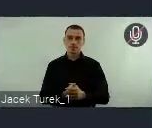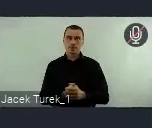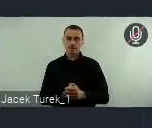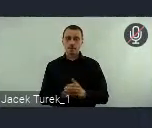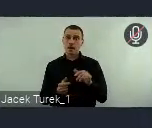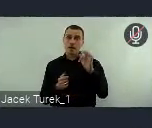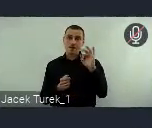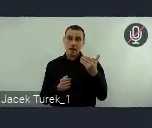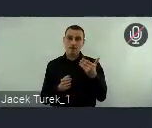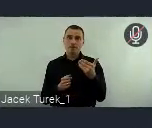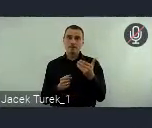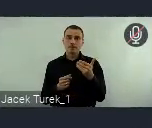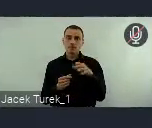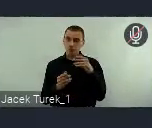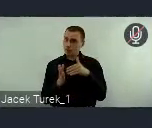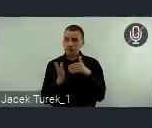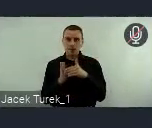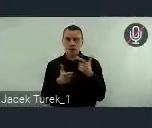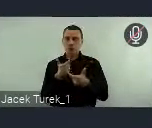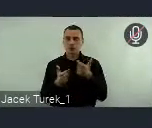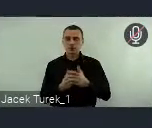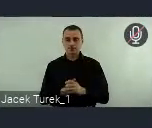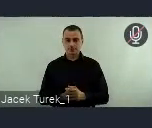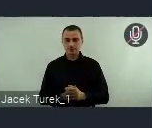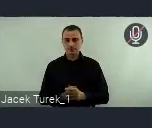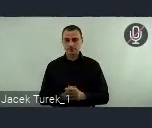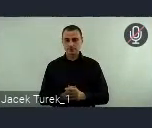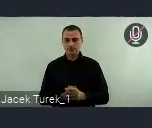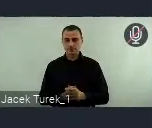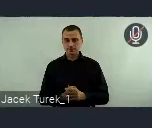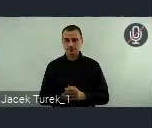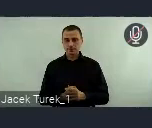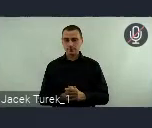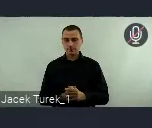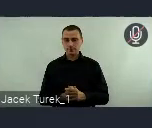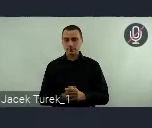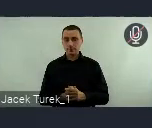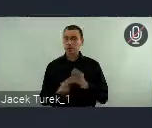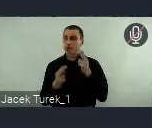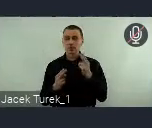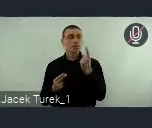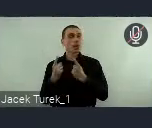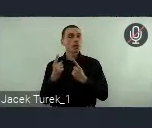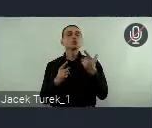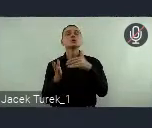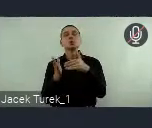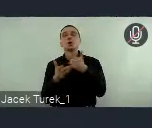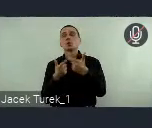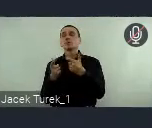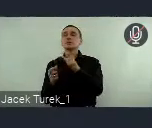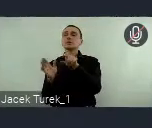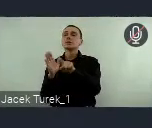jakiś system wspomagania słyszenia można by było zastosować za każdym razem musicie sobie analizować swoje działanie